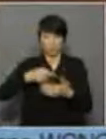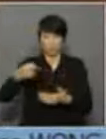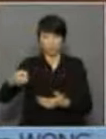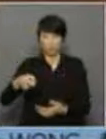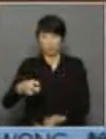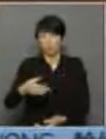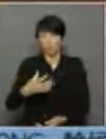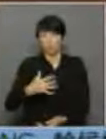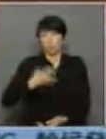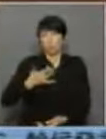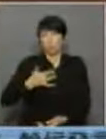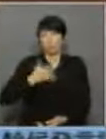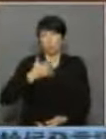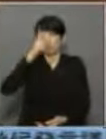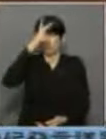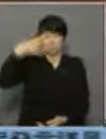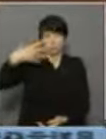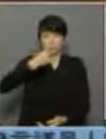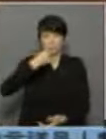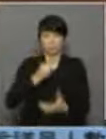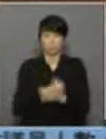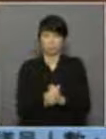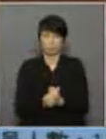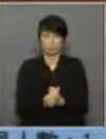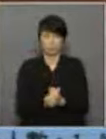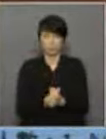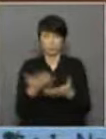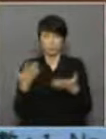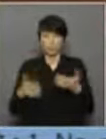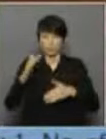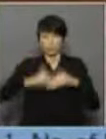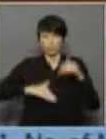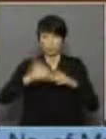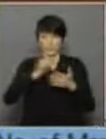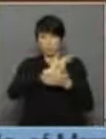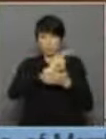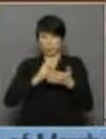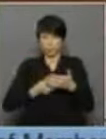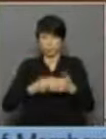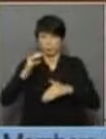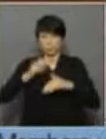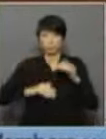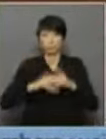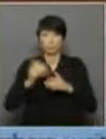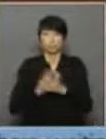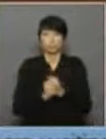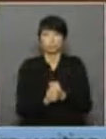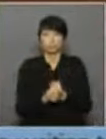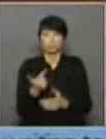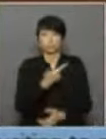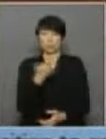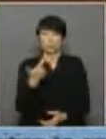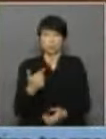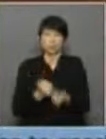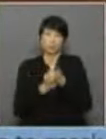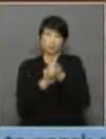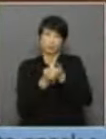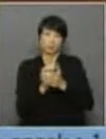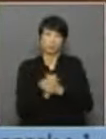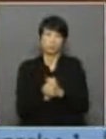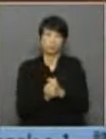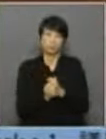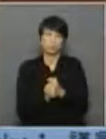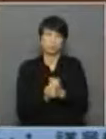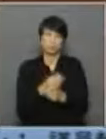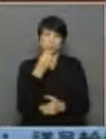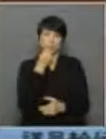係咪？嗱，今日議題涉及多項技術性嘅修訂，大部分咧我哋都會支持嘅，係咪？香